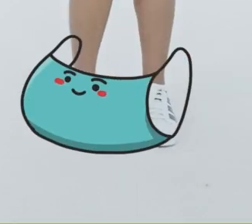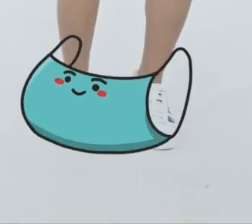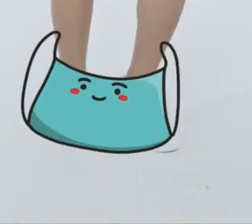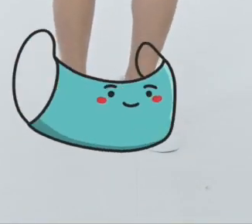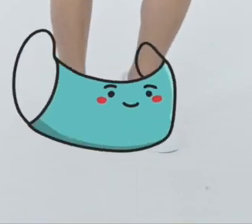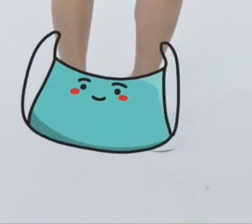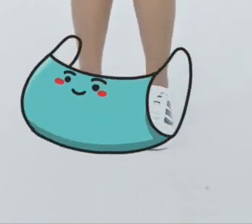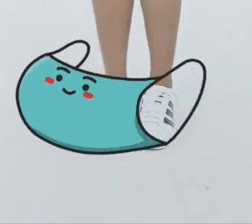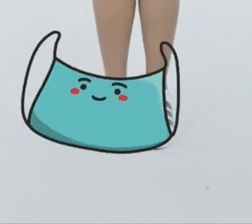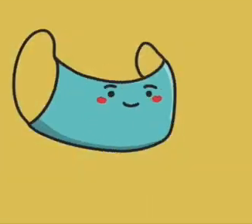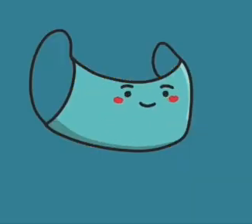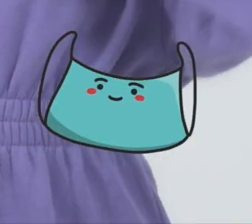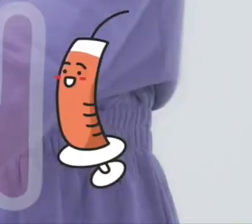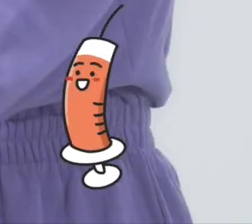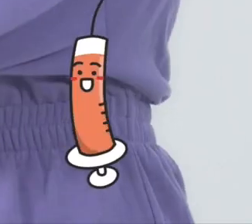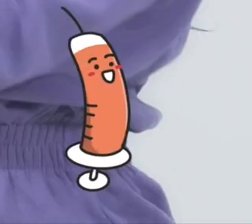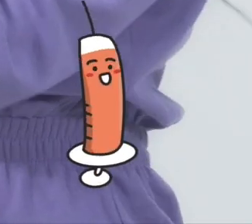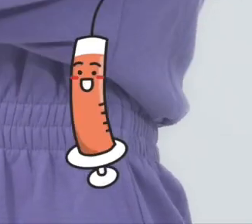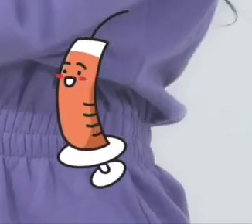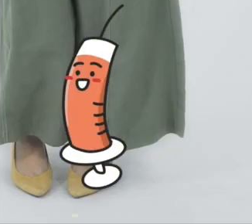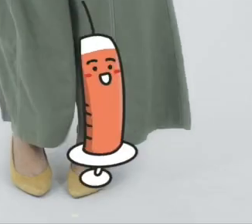Ayo kamu